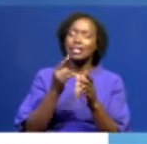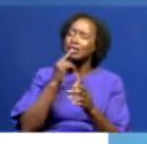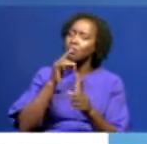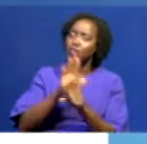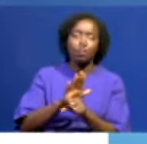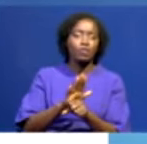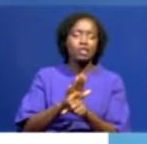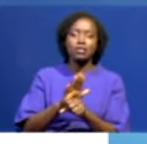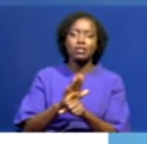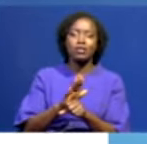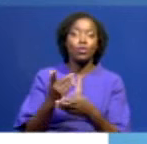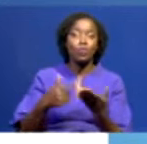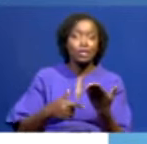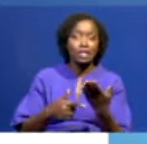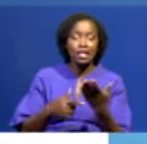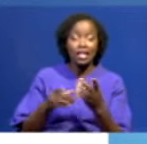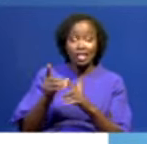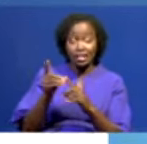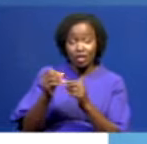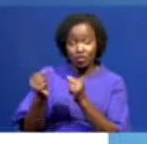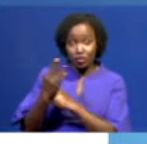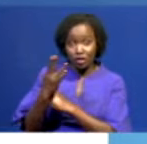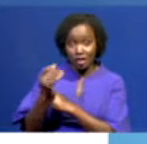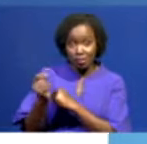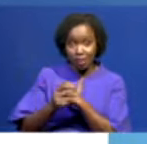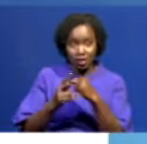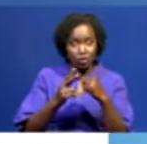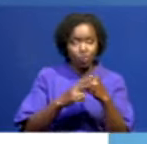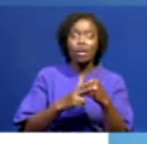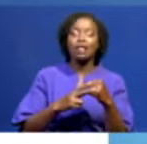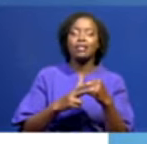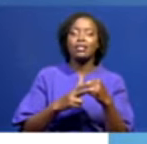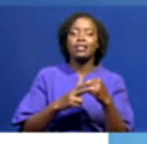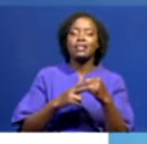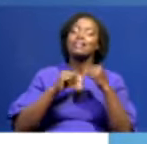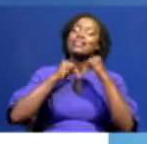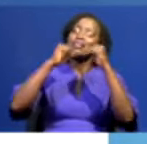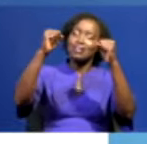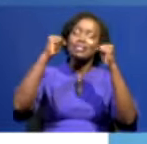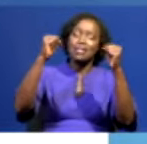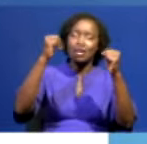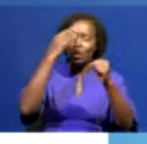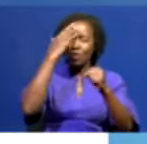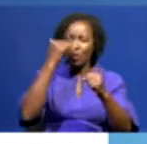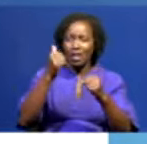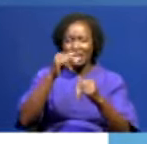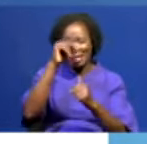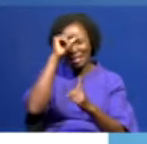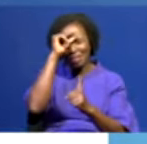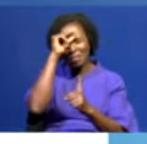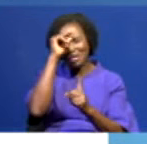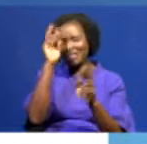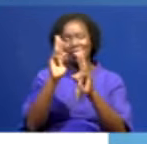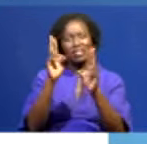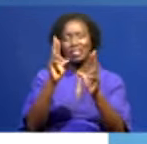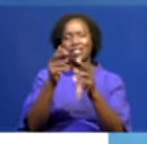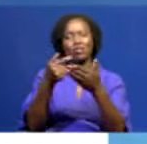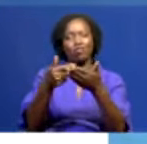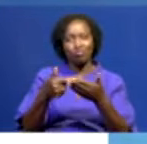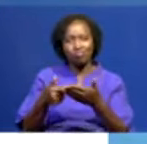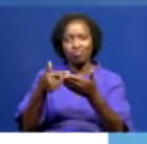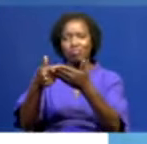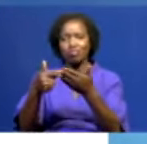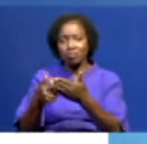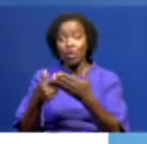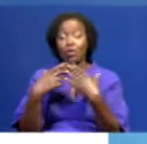utaandaa mgomo tarehe 14 mwezi ujao kutokana na kile wanachosema ni kutojitolea kwa serikali kushauriana na wahudumu wa